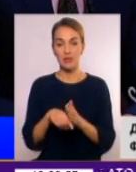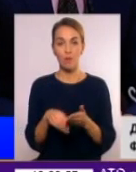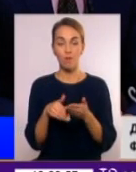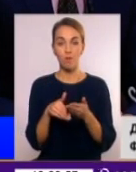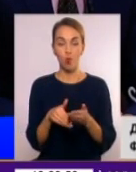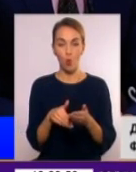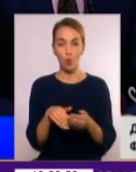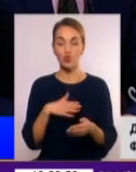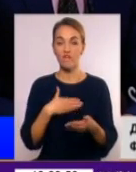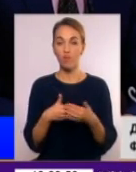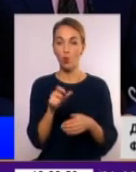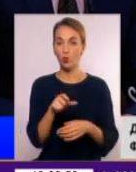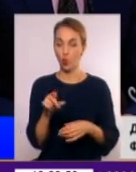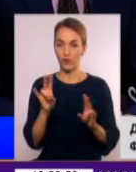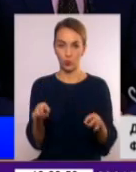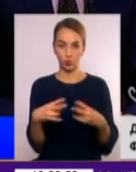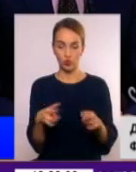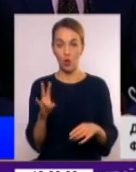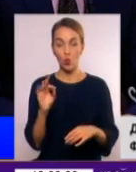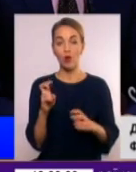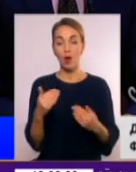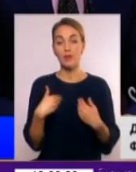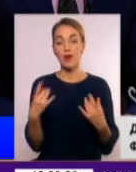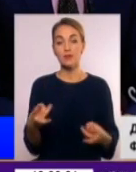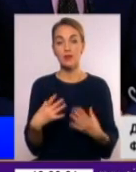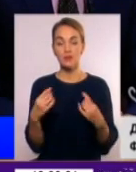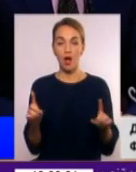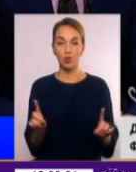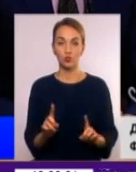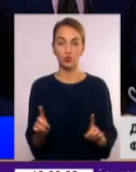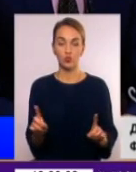не нужна. Но, как мне рассказали, что вот